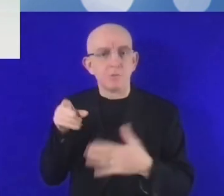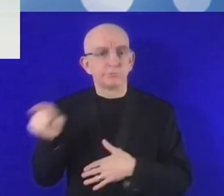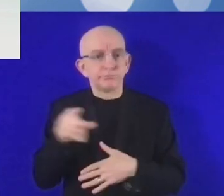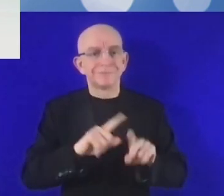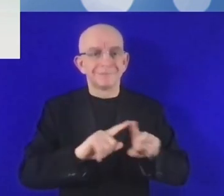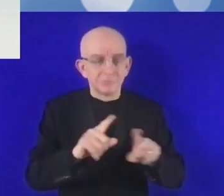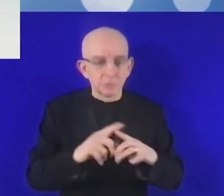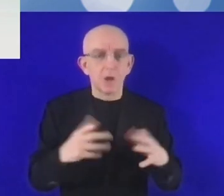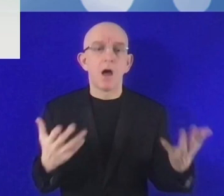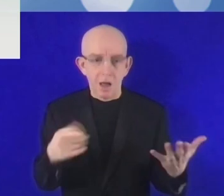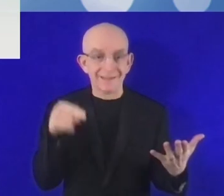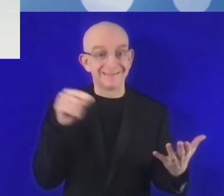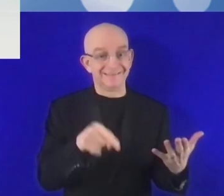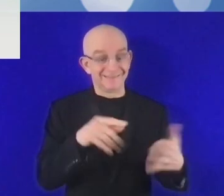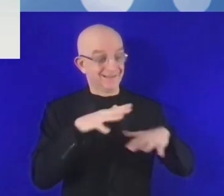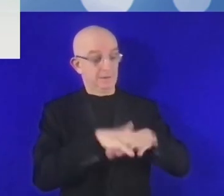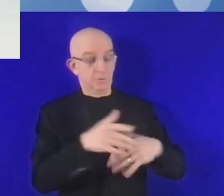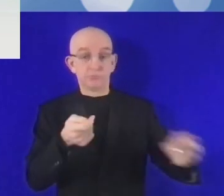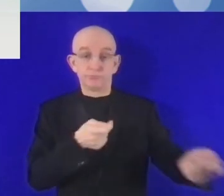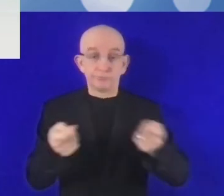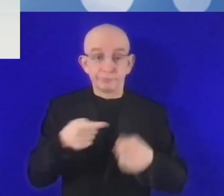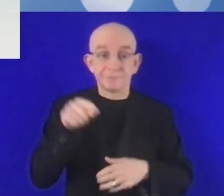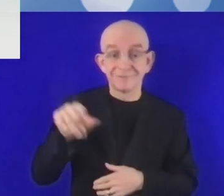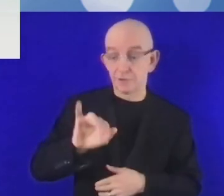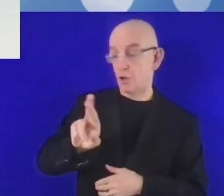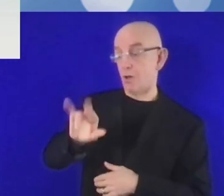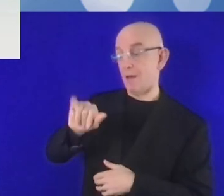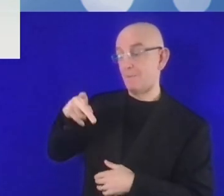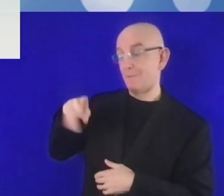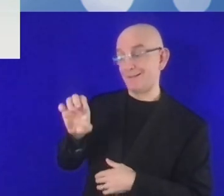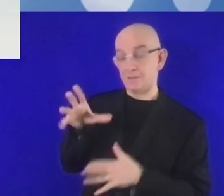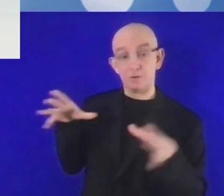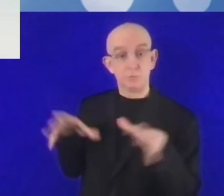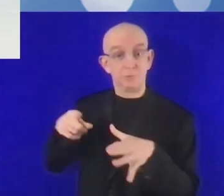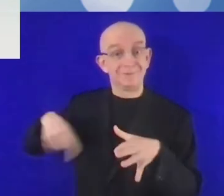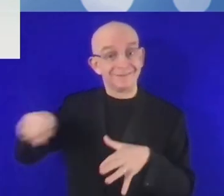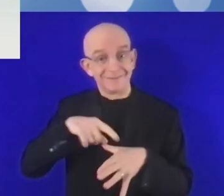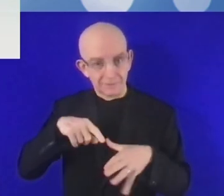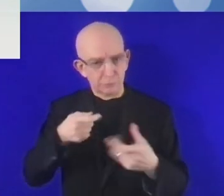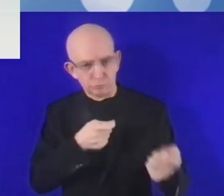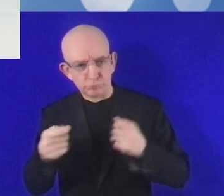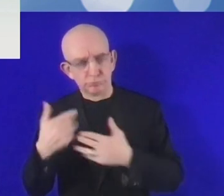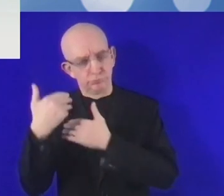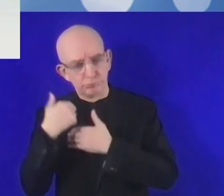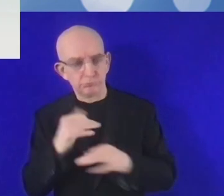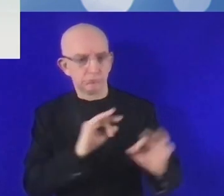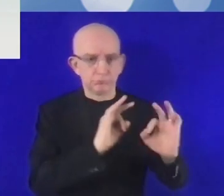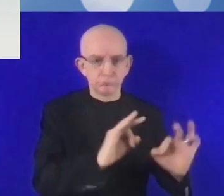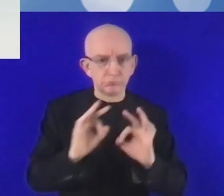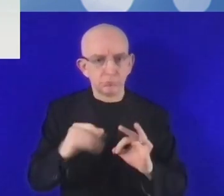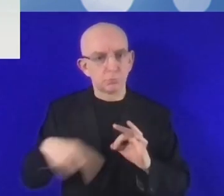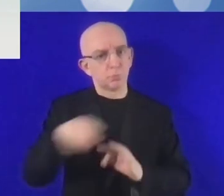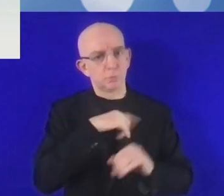человеческая группа. Мы должны думать о том, что работает, что не работает, какие опасения существуют среди разных